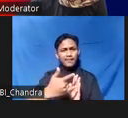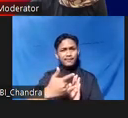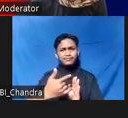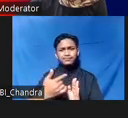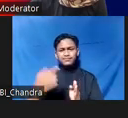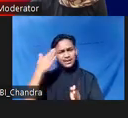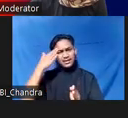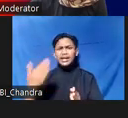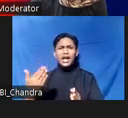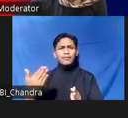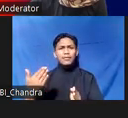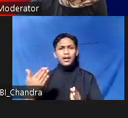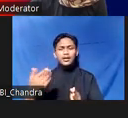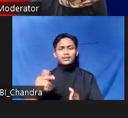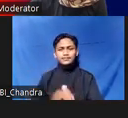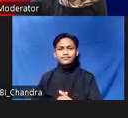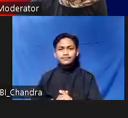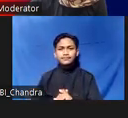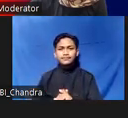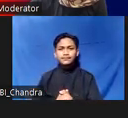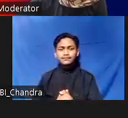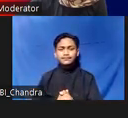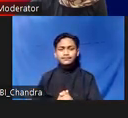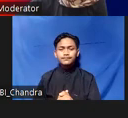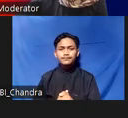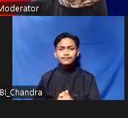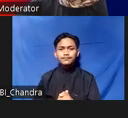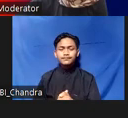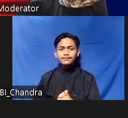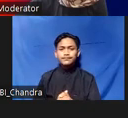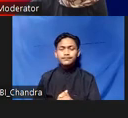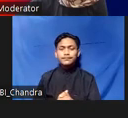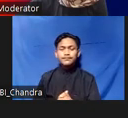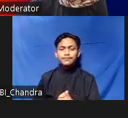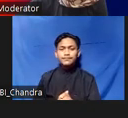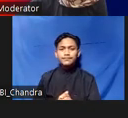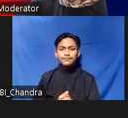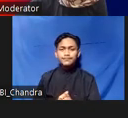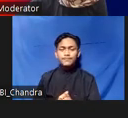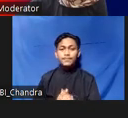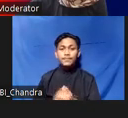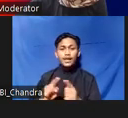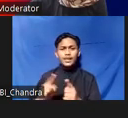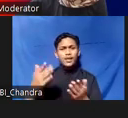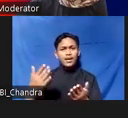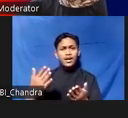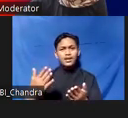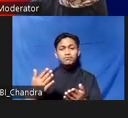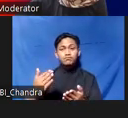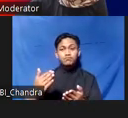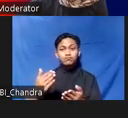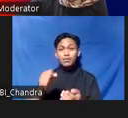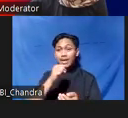aturan bahas bahasa biasa bahasa Inggris tetap dari kiri tapi apakah Mas Habib mungkin punya